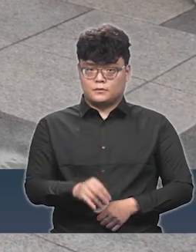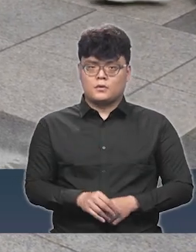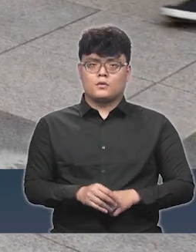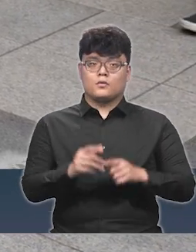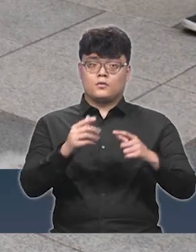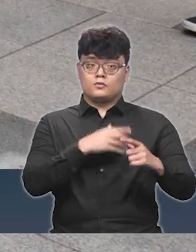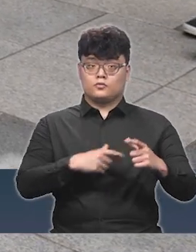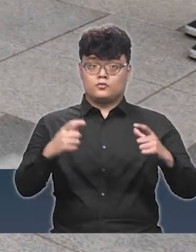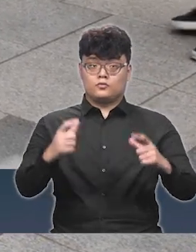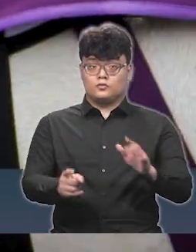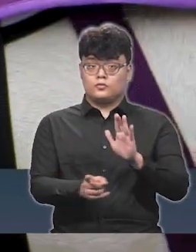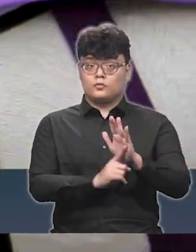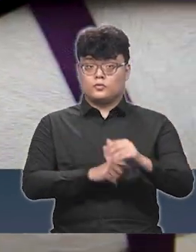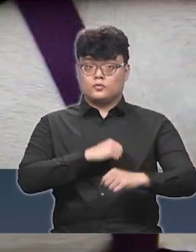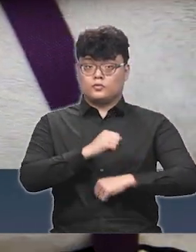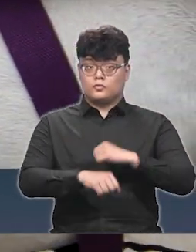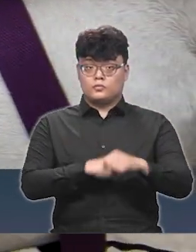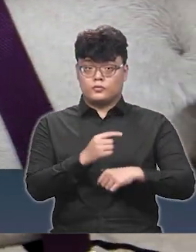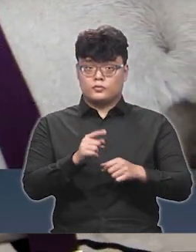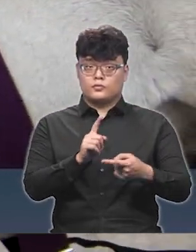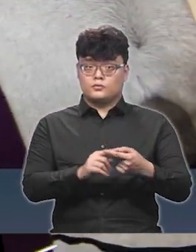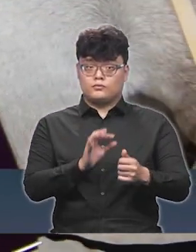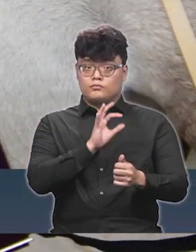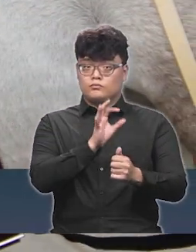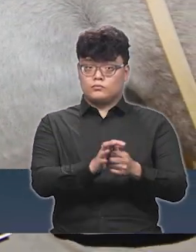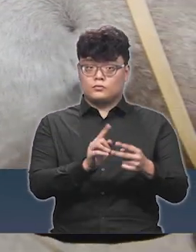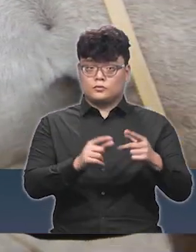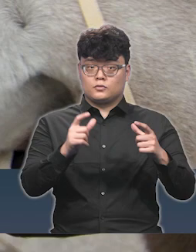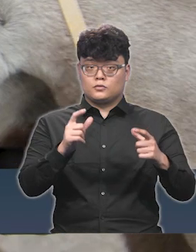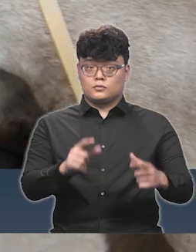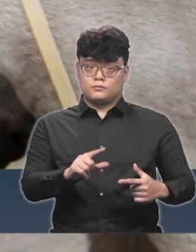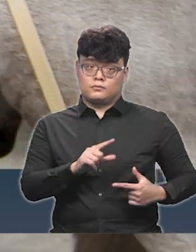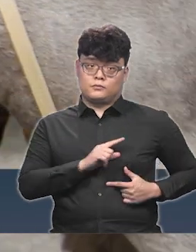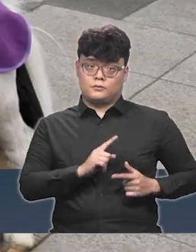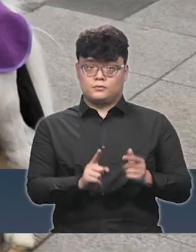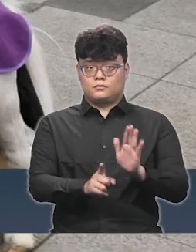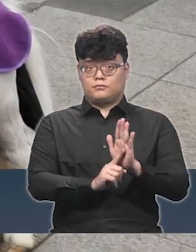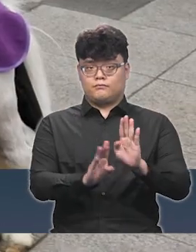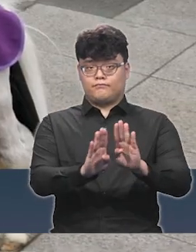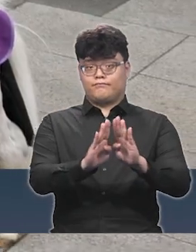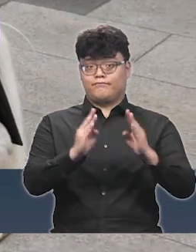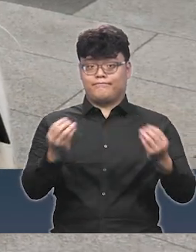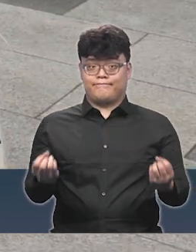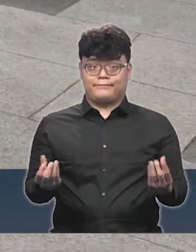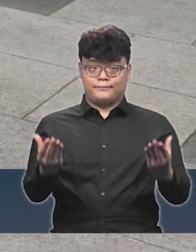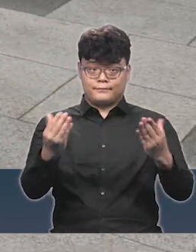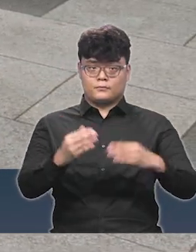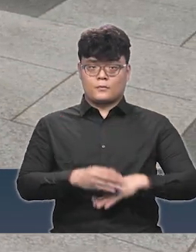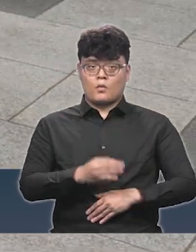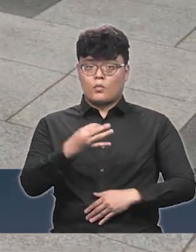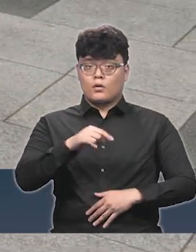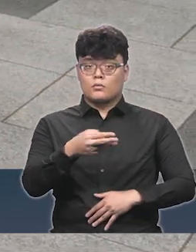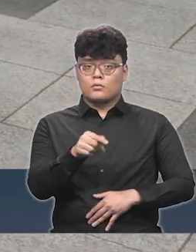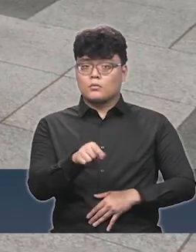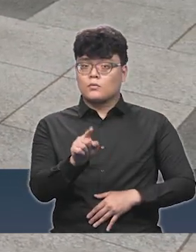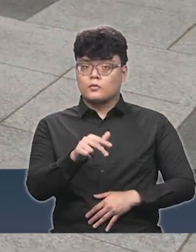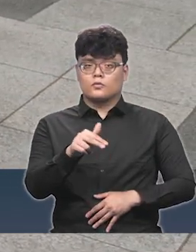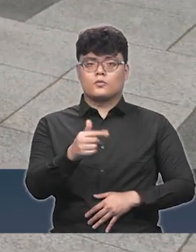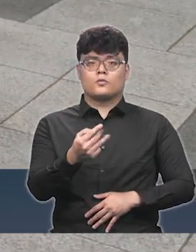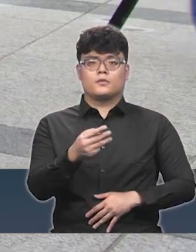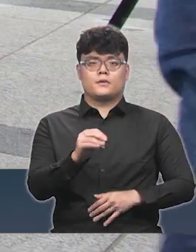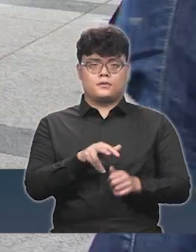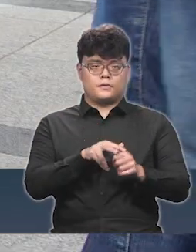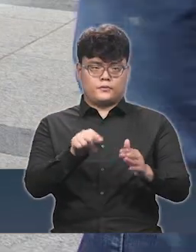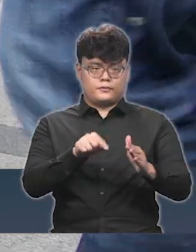홍보 동물로 위촉하는 동대문구 명예 홍보대사 위촉식이 열렸습니다 원리는 조랑말 중 가장 작은